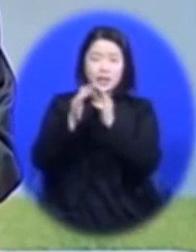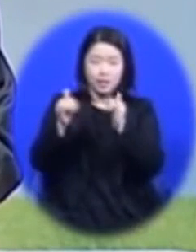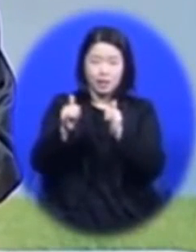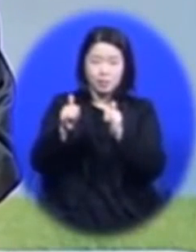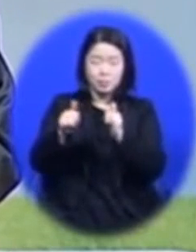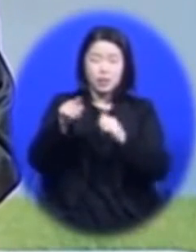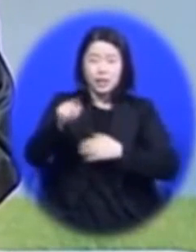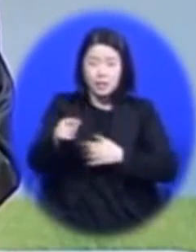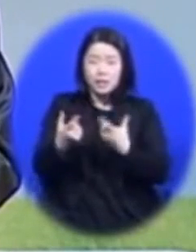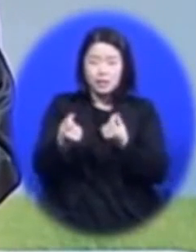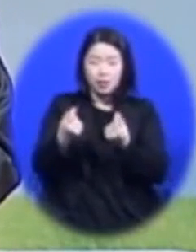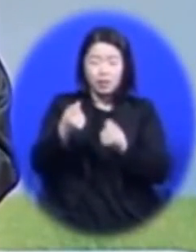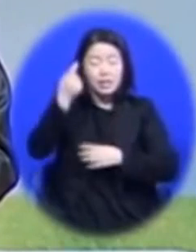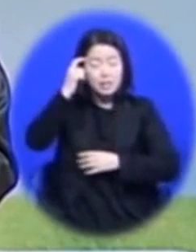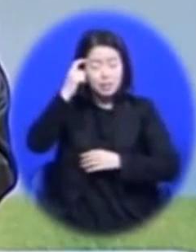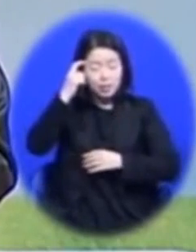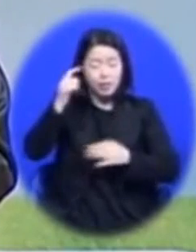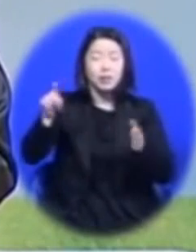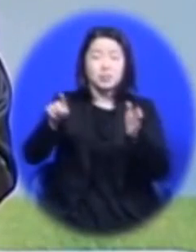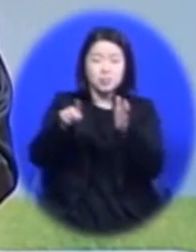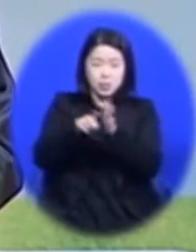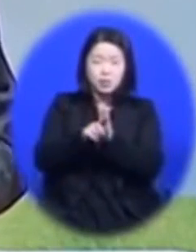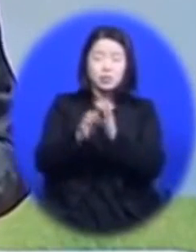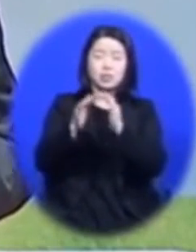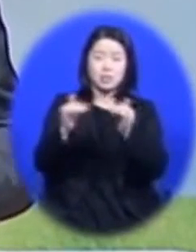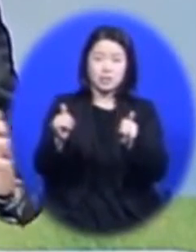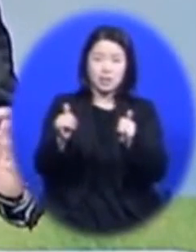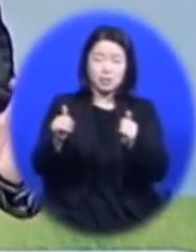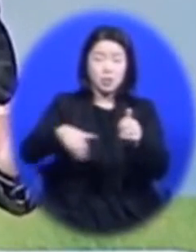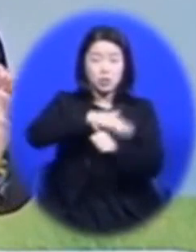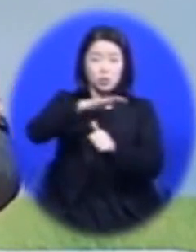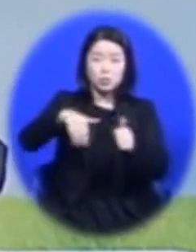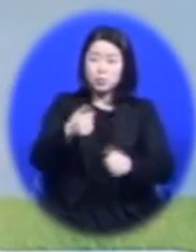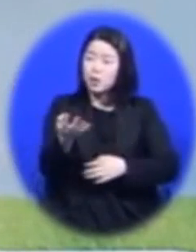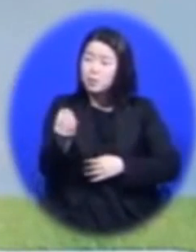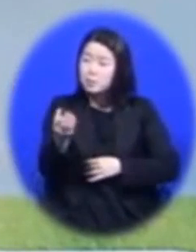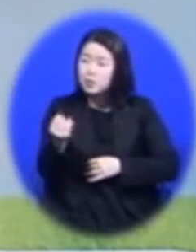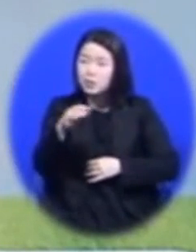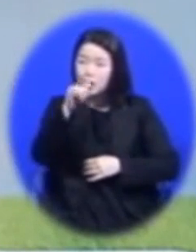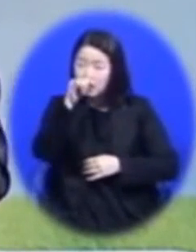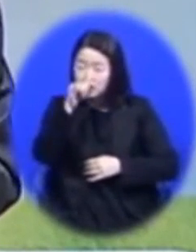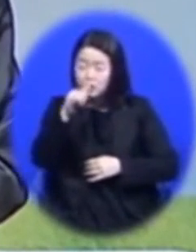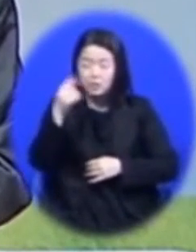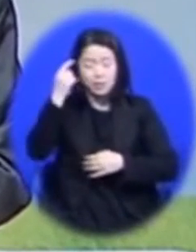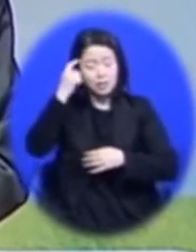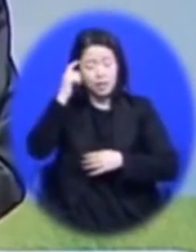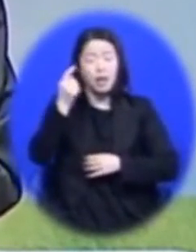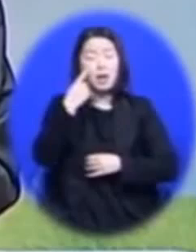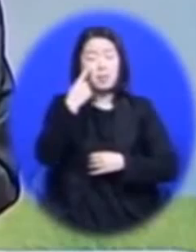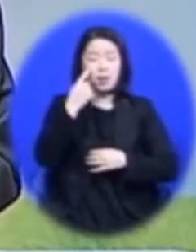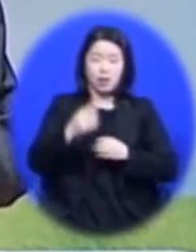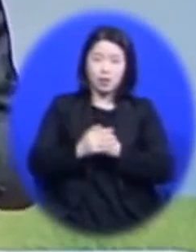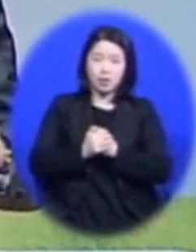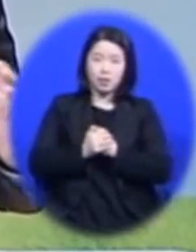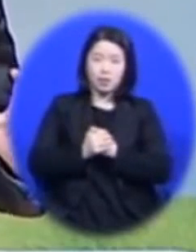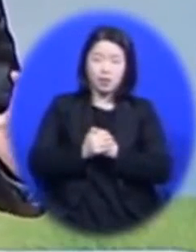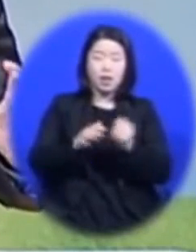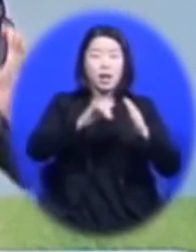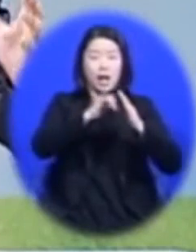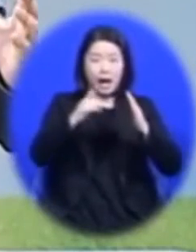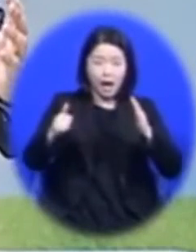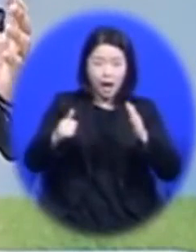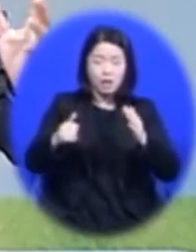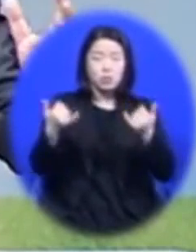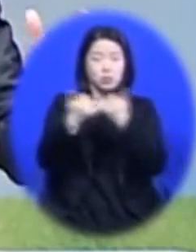이렇게 정말 믿어지는 사람이 주변에 몇 사람이나 있는지 한번 생각해 보십시오. 가족,